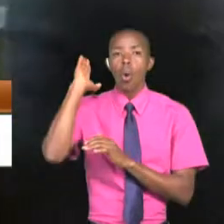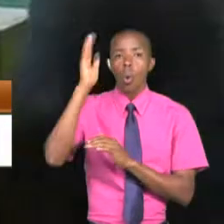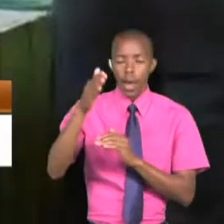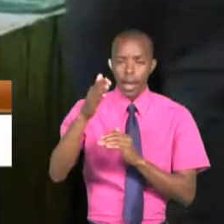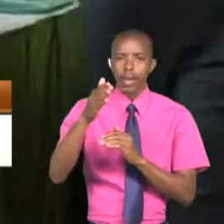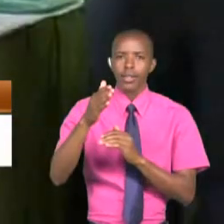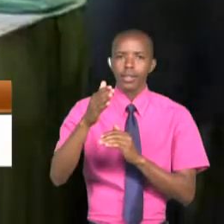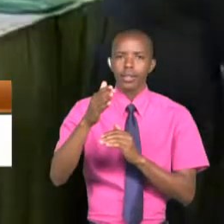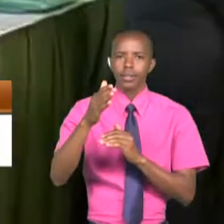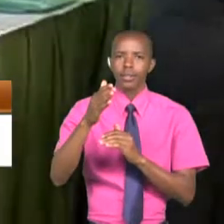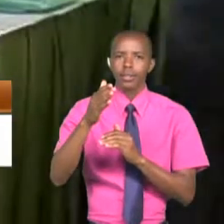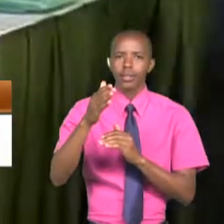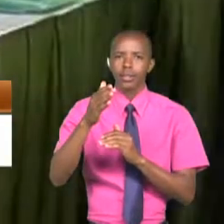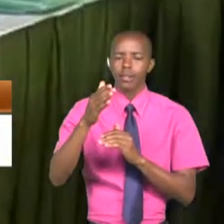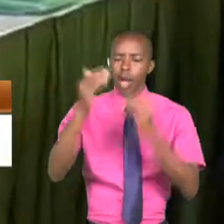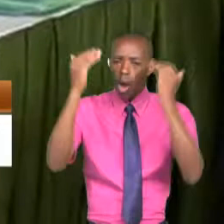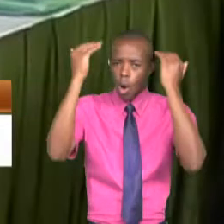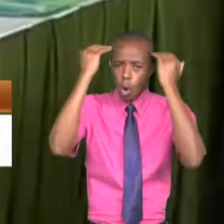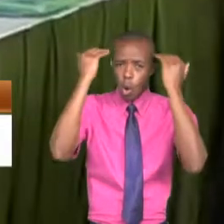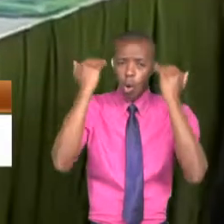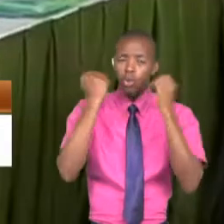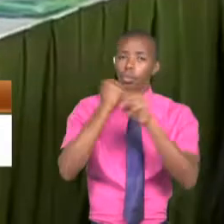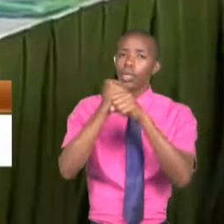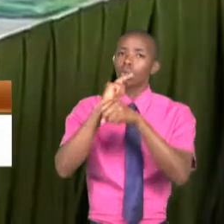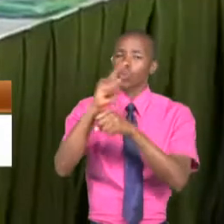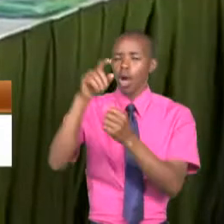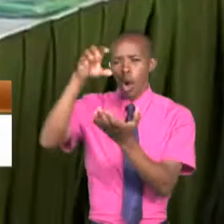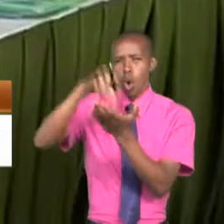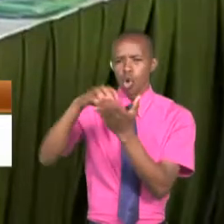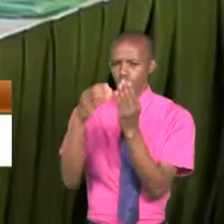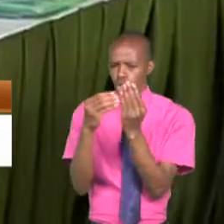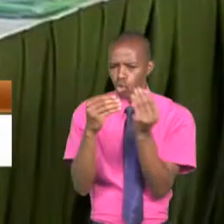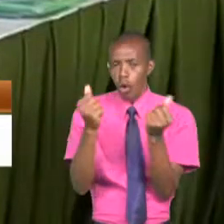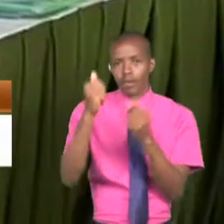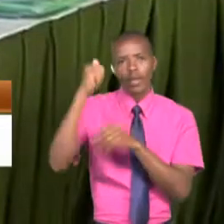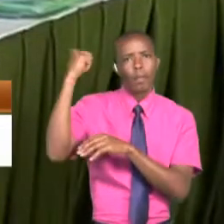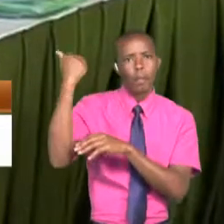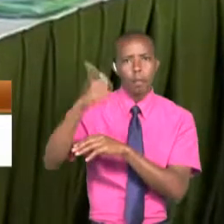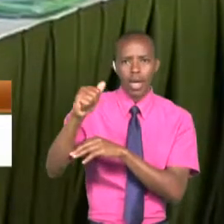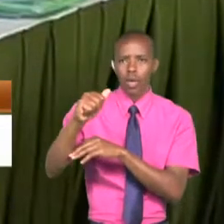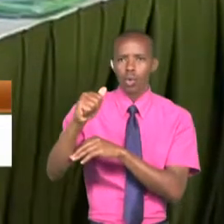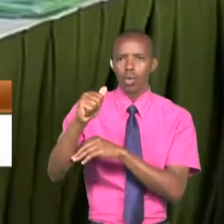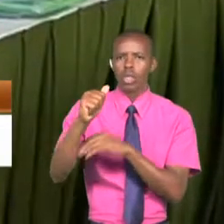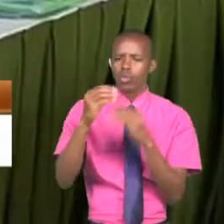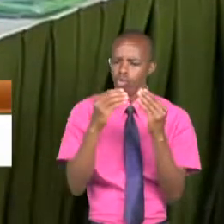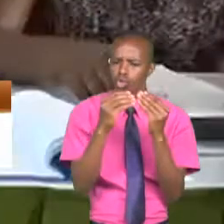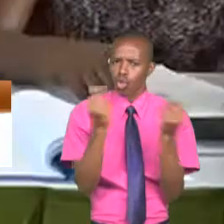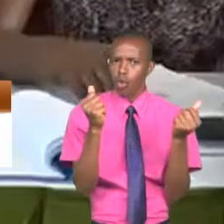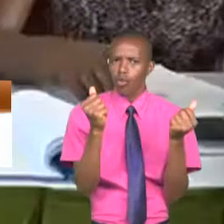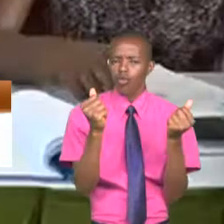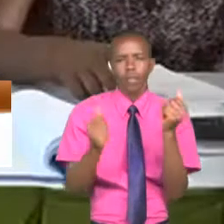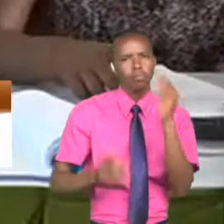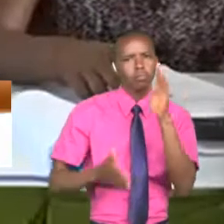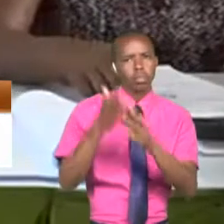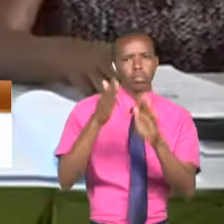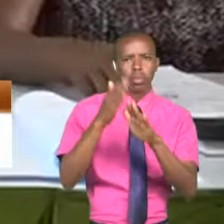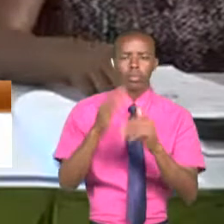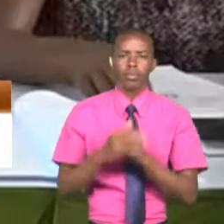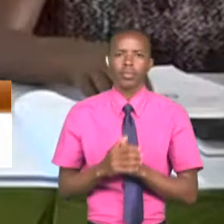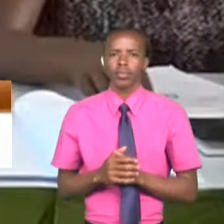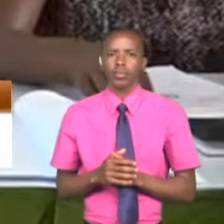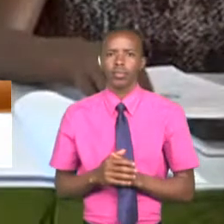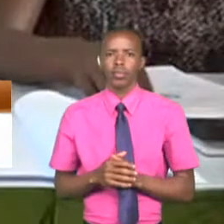watapatanisha ama koti kuhakikisha kwamba kesi ambazo hazijashughulikiwa zitashughulikiwa kwa haraka na upesi.